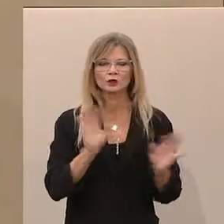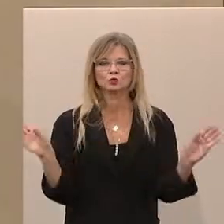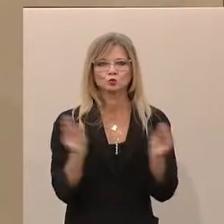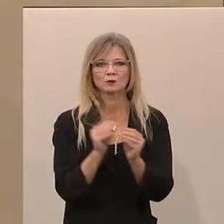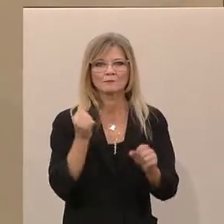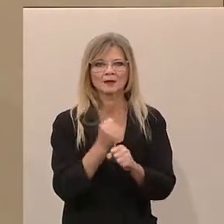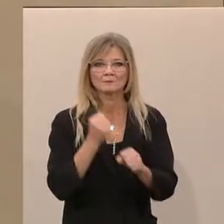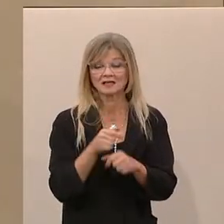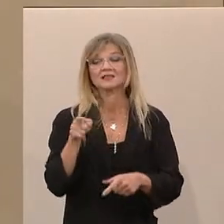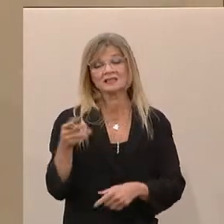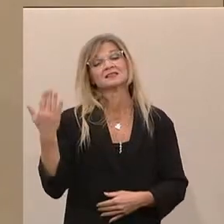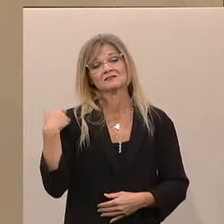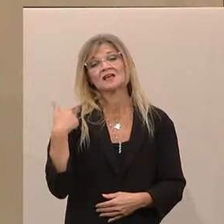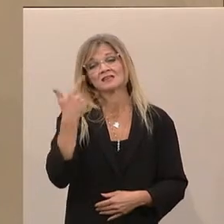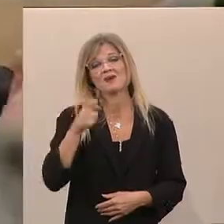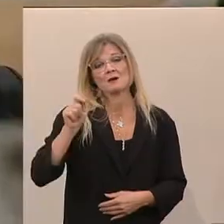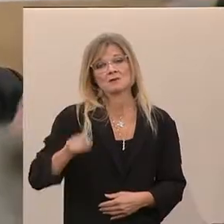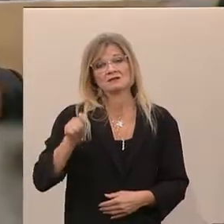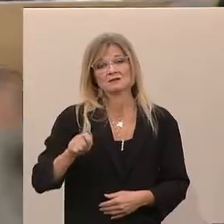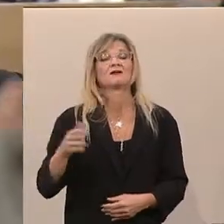solche Präsidenten gehabt zu haben.